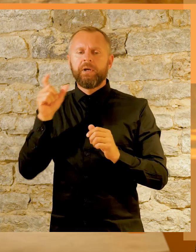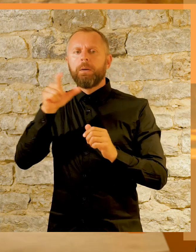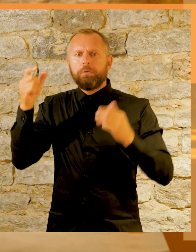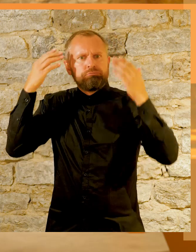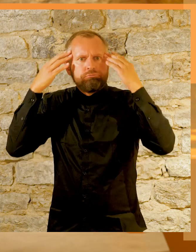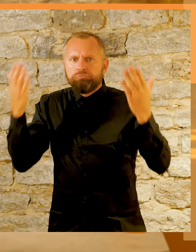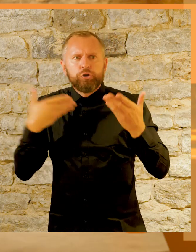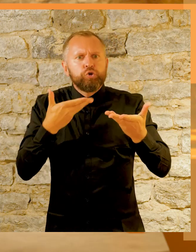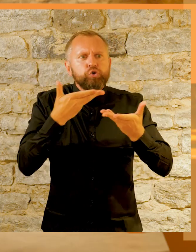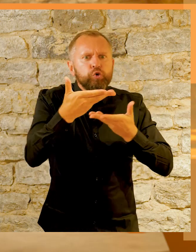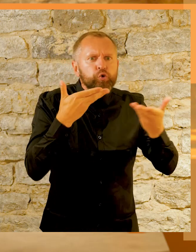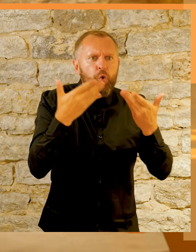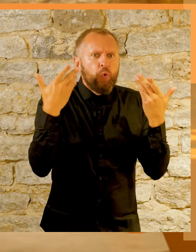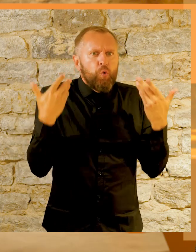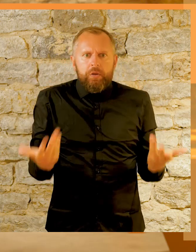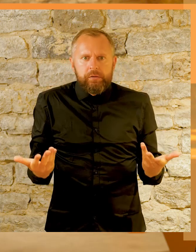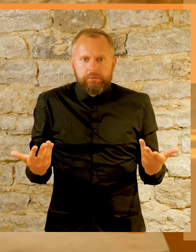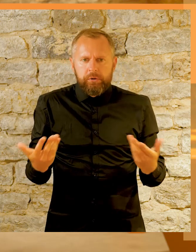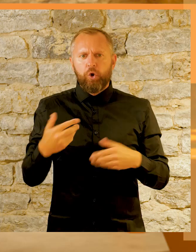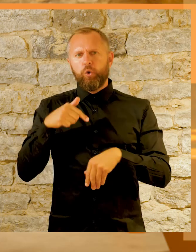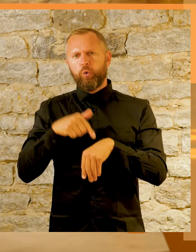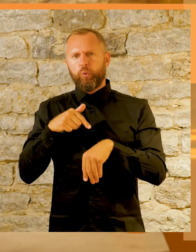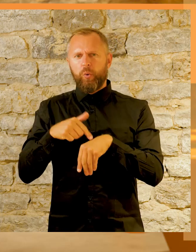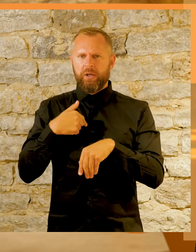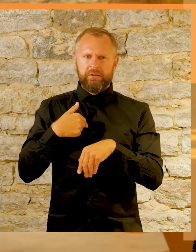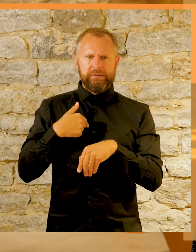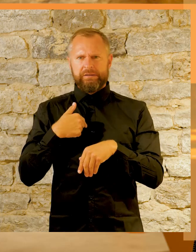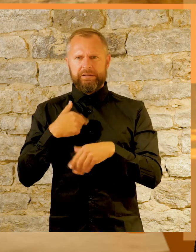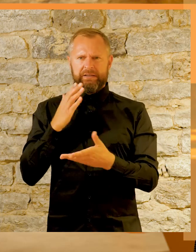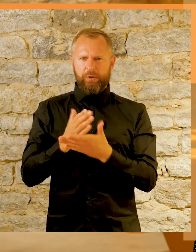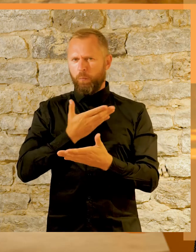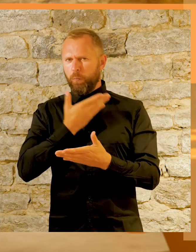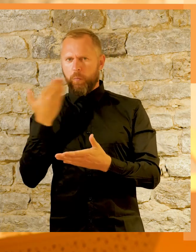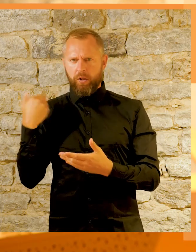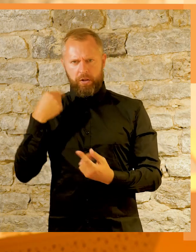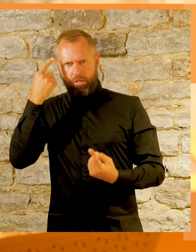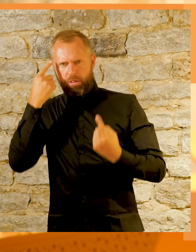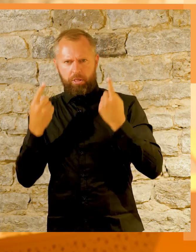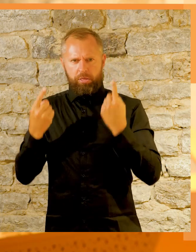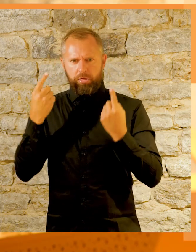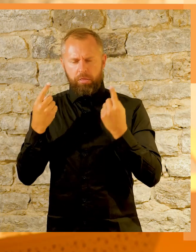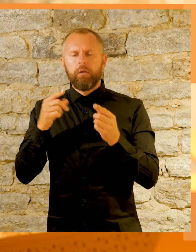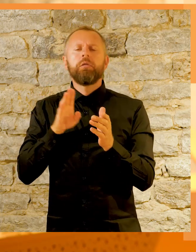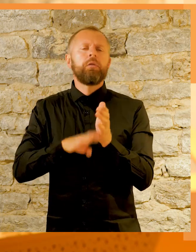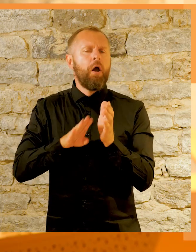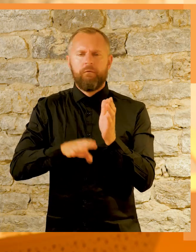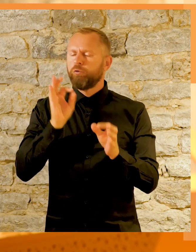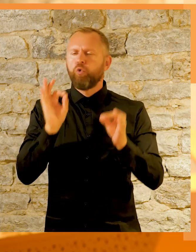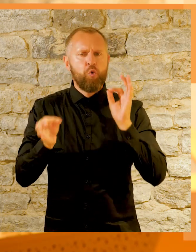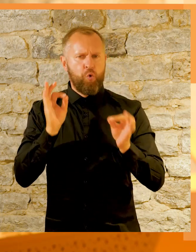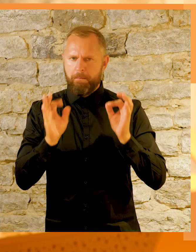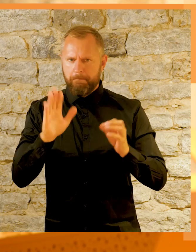sinuga suhelda või tunnevad end kuidagi ebakindlal. See on täiesti